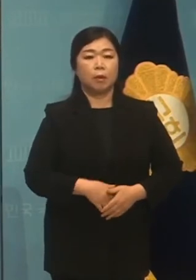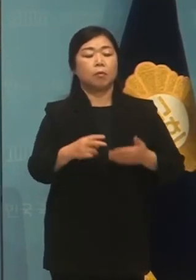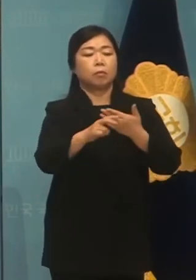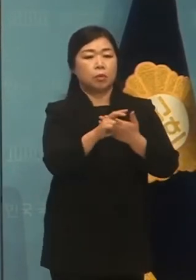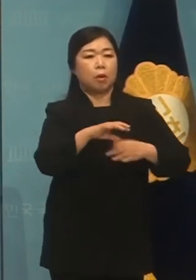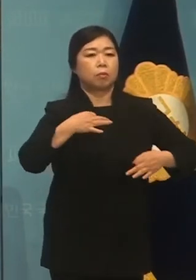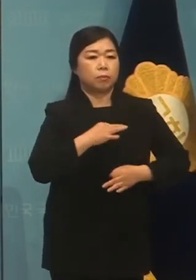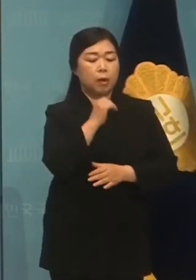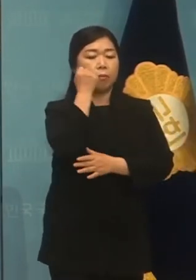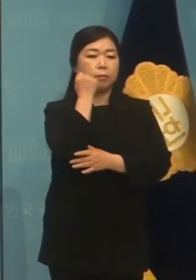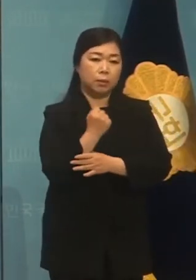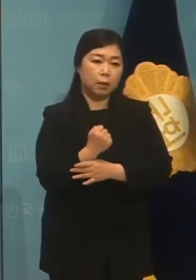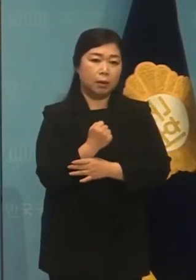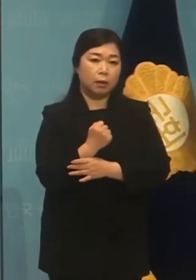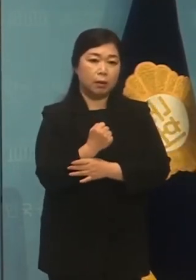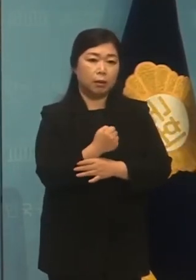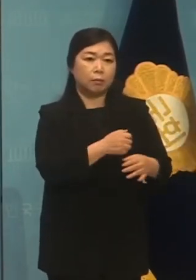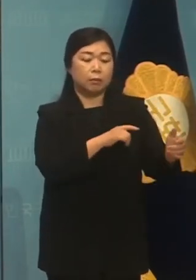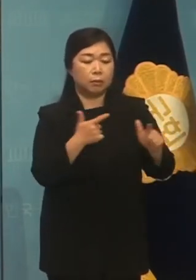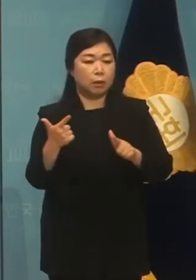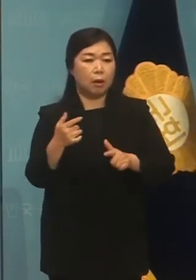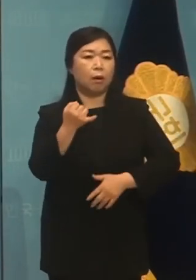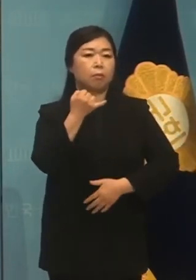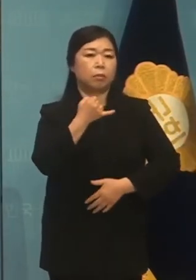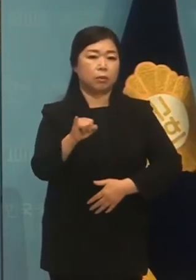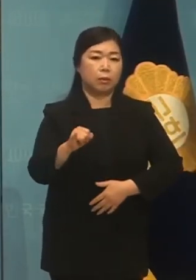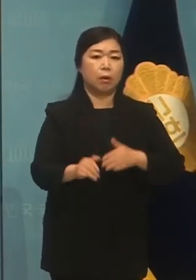부정부패, 비리, 부실,